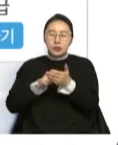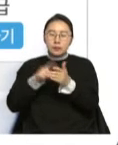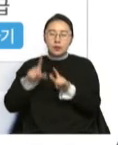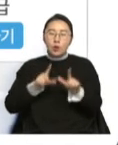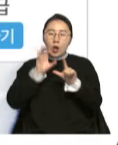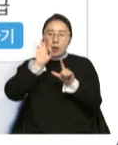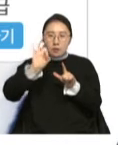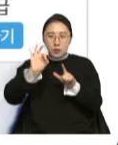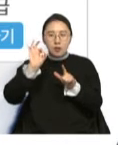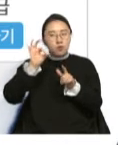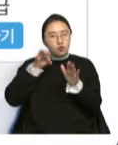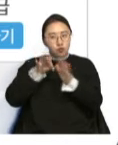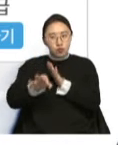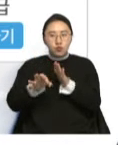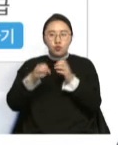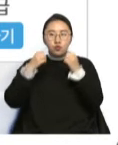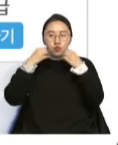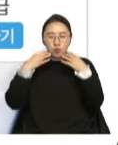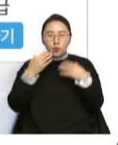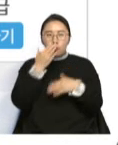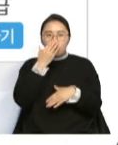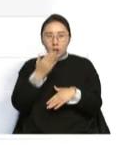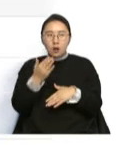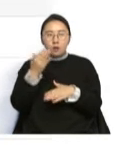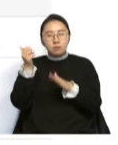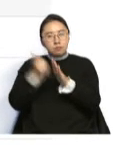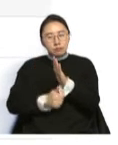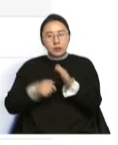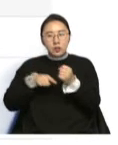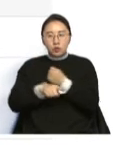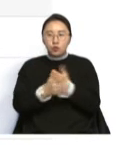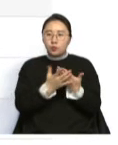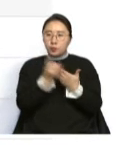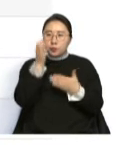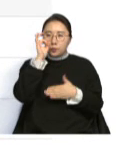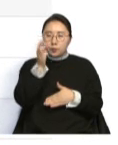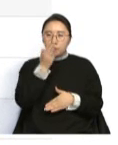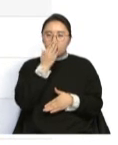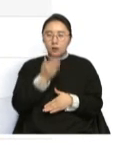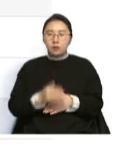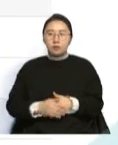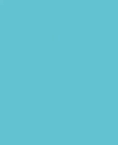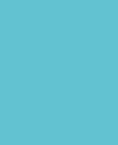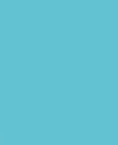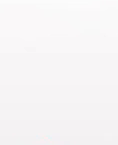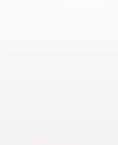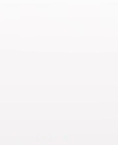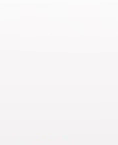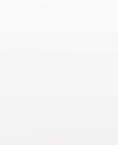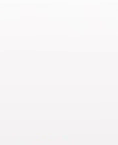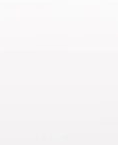생활비의 예상 그외 중복 지원 여부와 부적합 사유 를 한눈에 파악할 수 있습니다